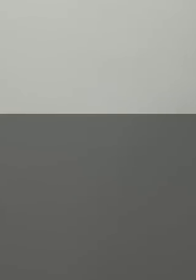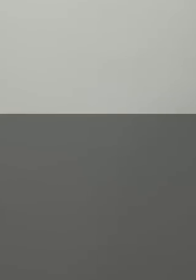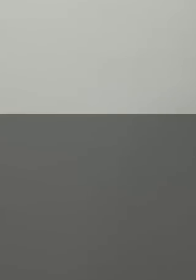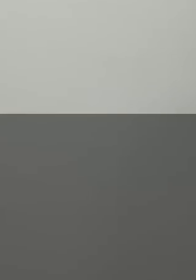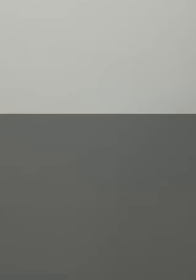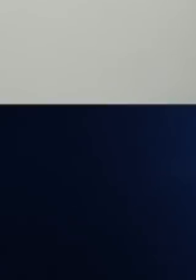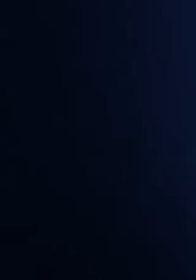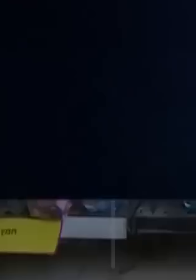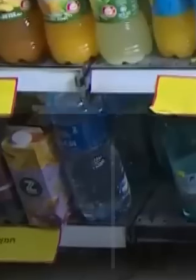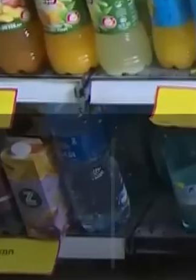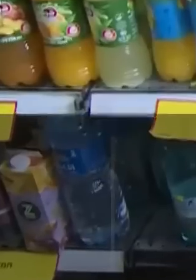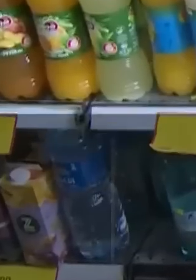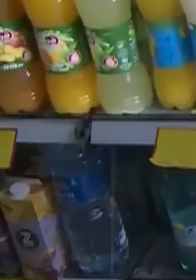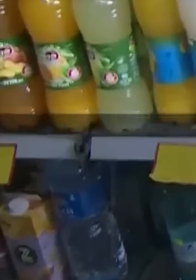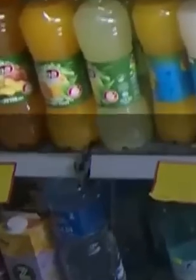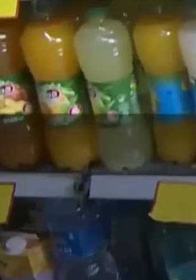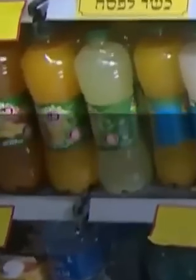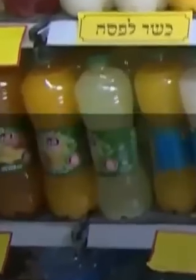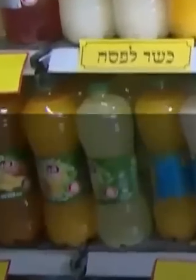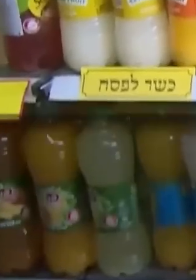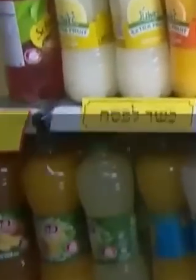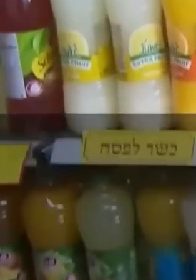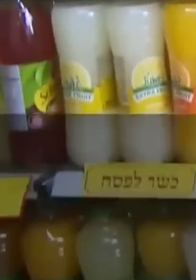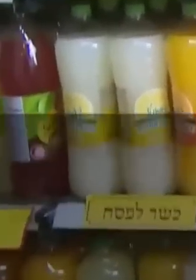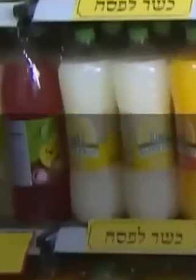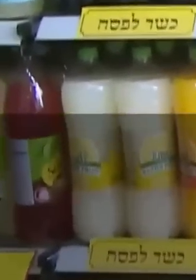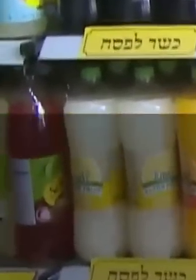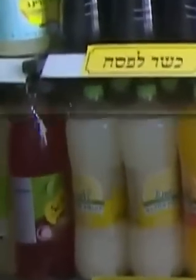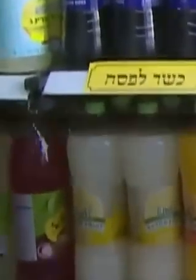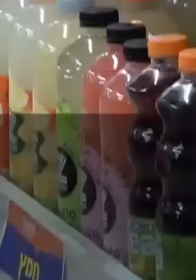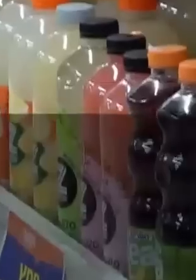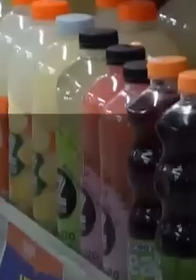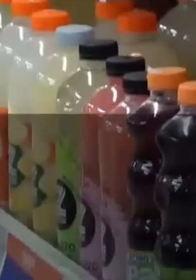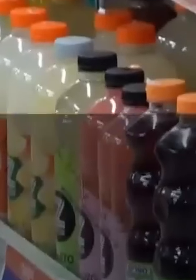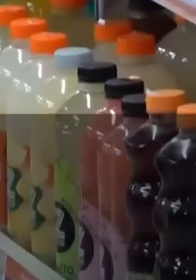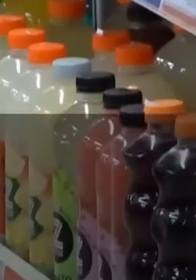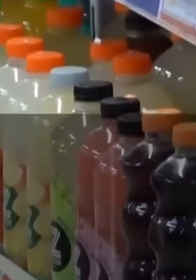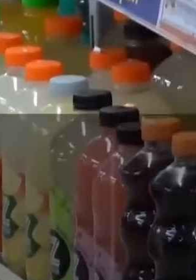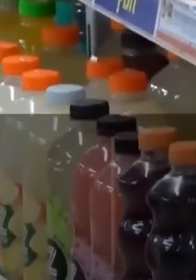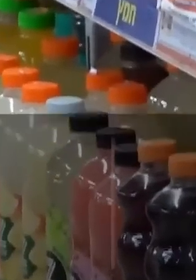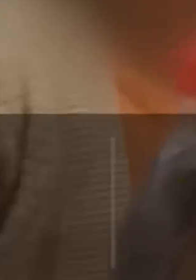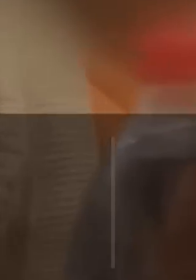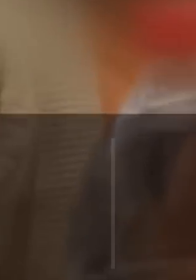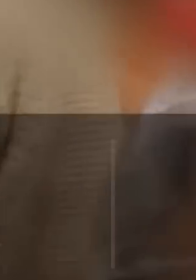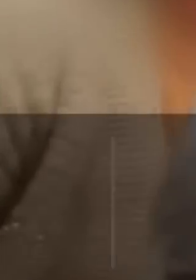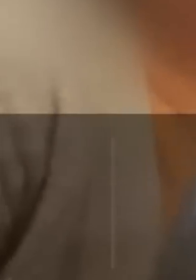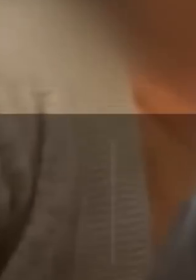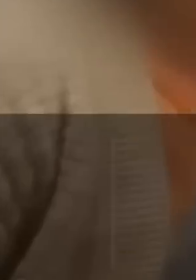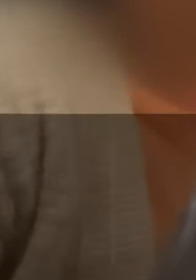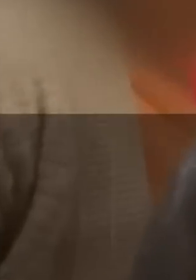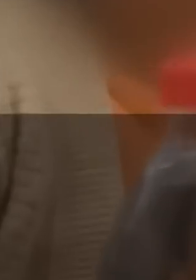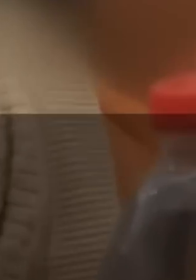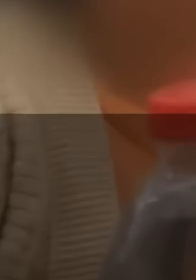שטות ומעשה קונדס. וגם, שבוע בדיוק לליל הסדר, המס אומנם יורד, אבל אל תבנו על